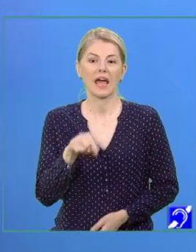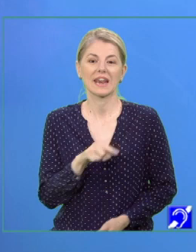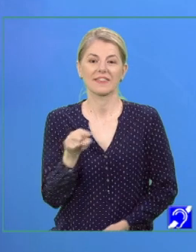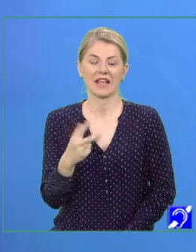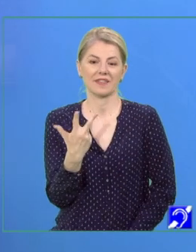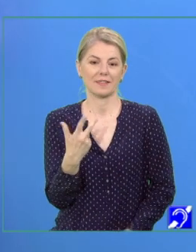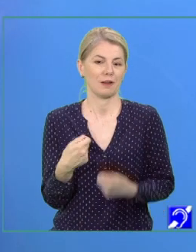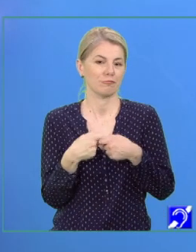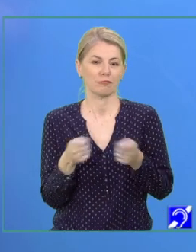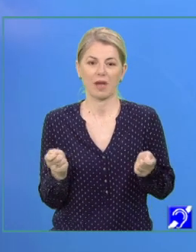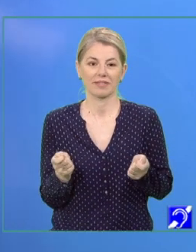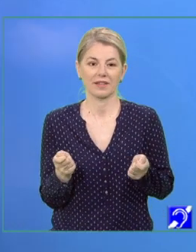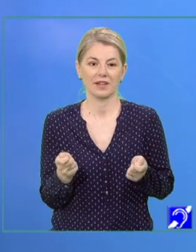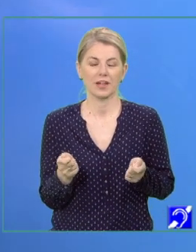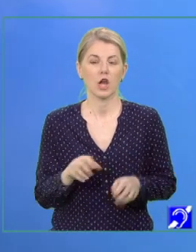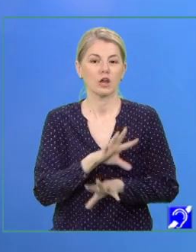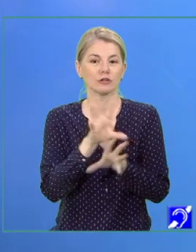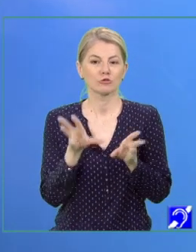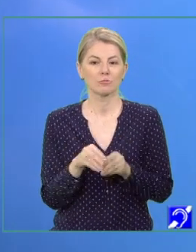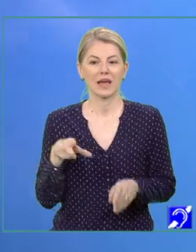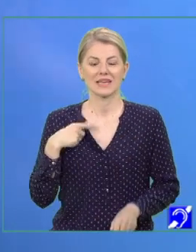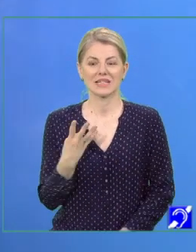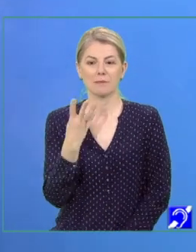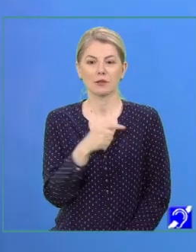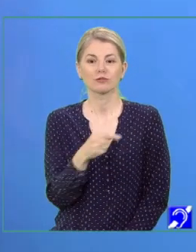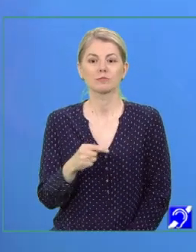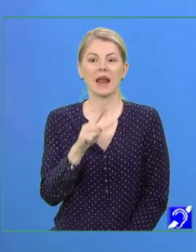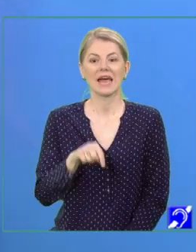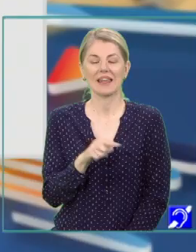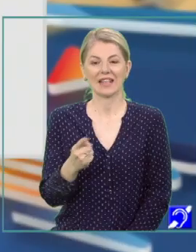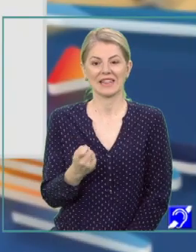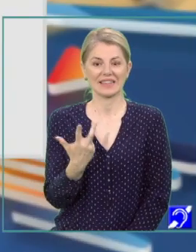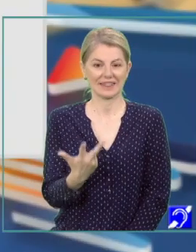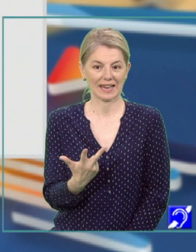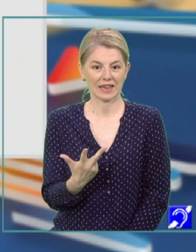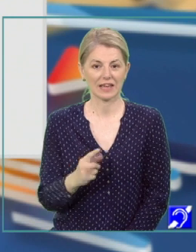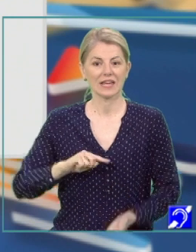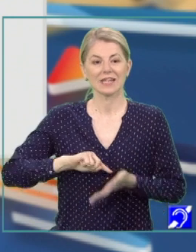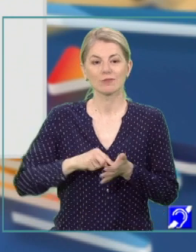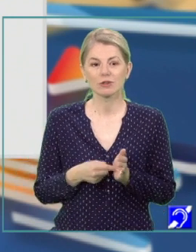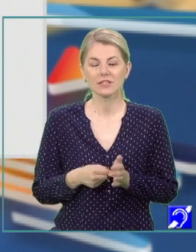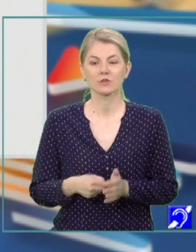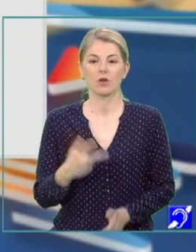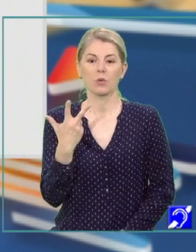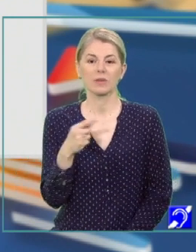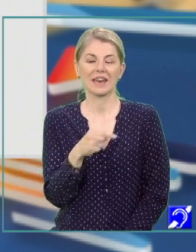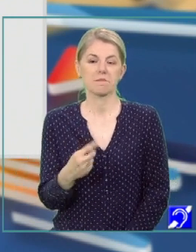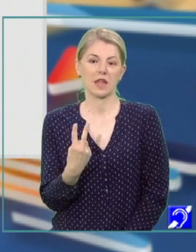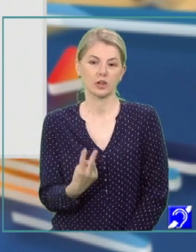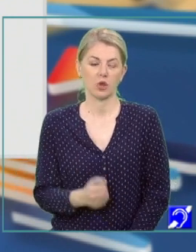3. Toate. Atunci suma lor este 4 supraradical din 3 înmulțit cu 3 pe